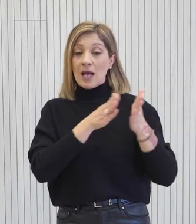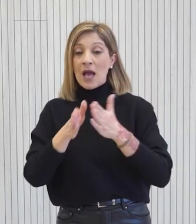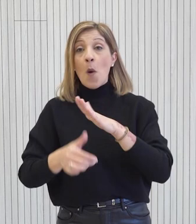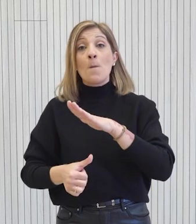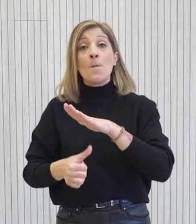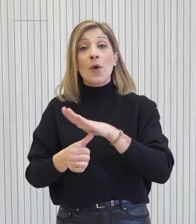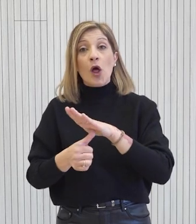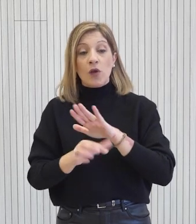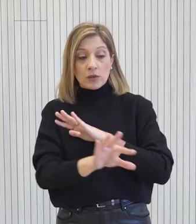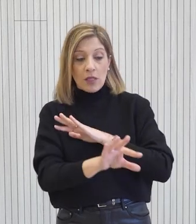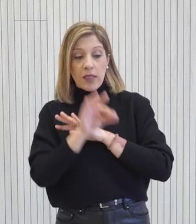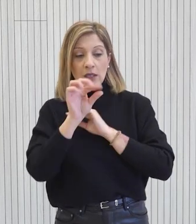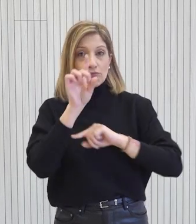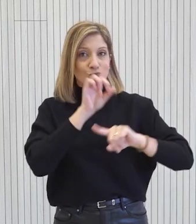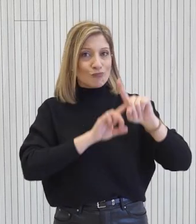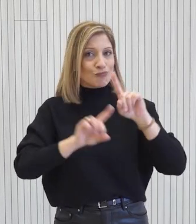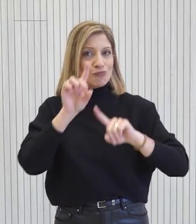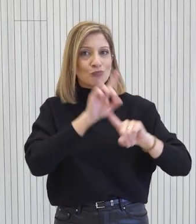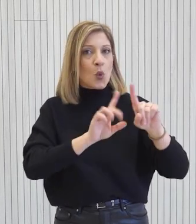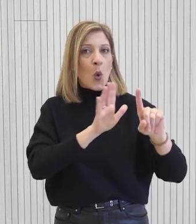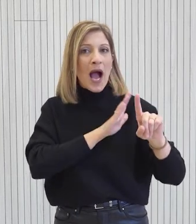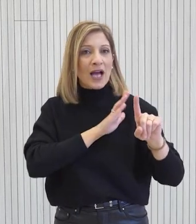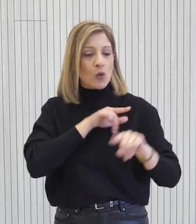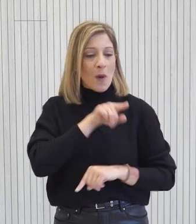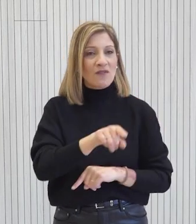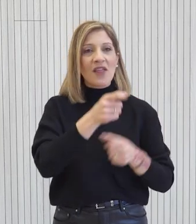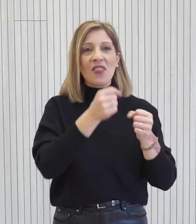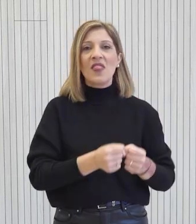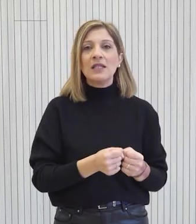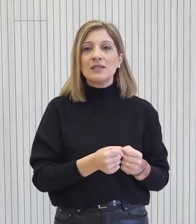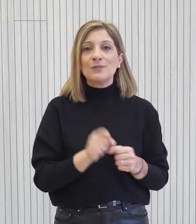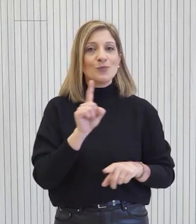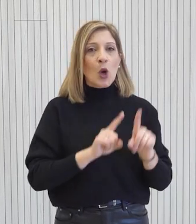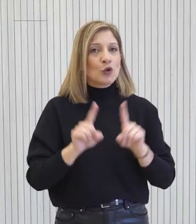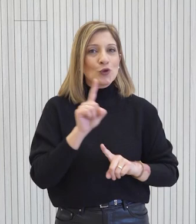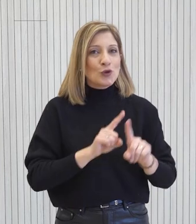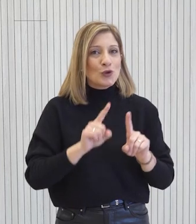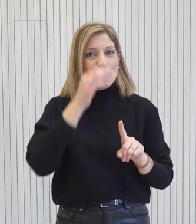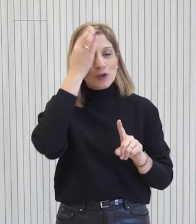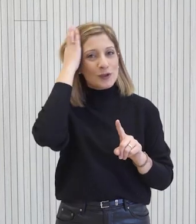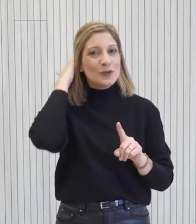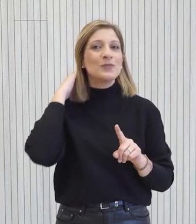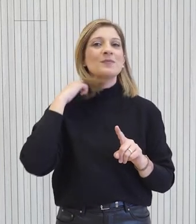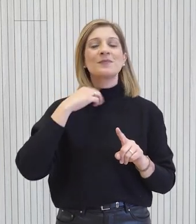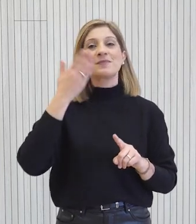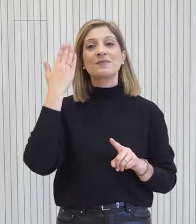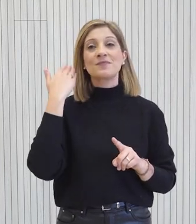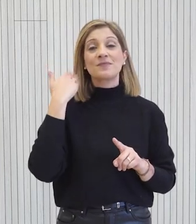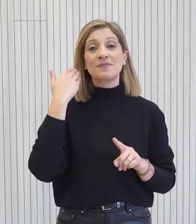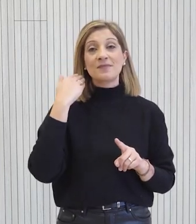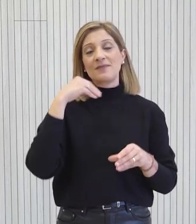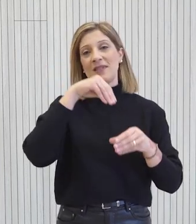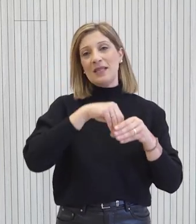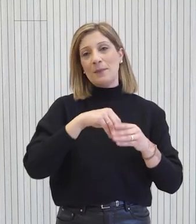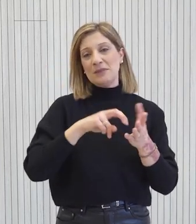βρει το άτομο που θα αναλάβει αυτή τη θέση και θα είναι, νομίζω ότι τώρα ήταν από το